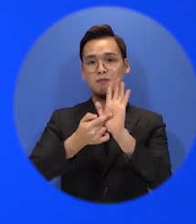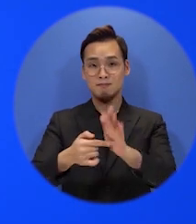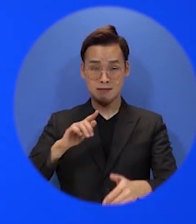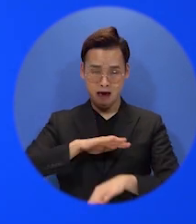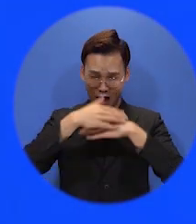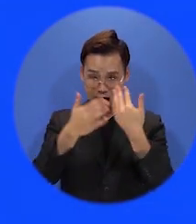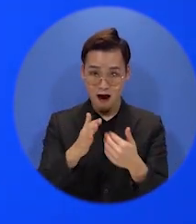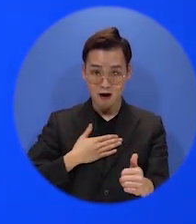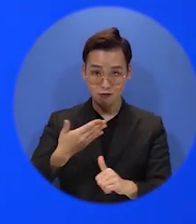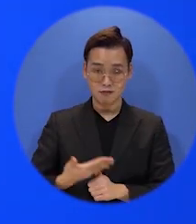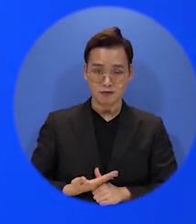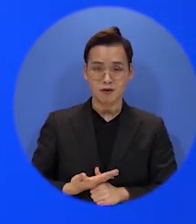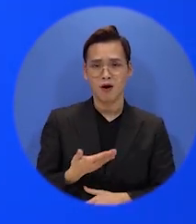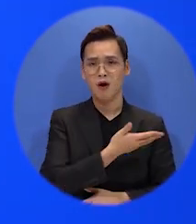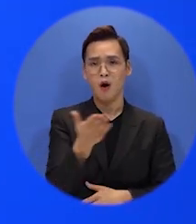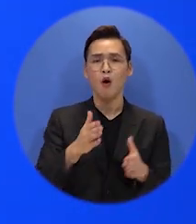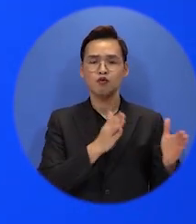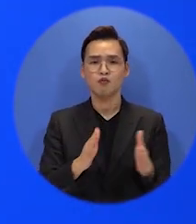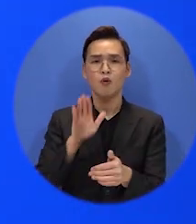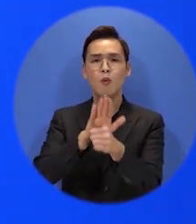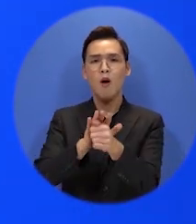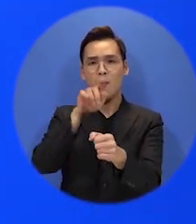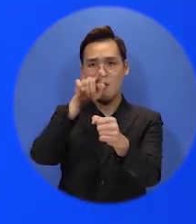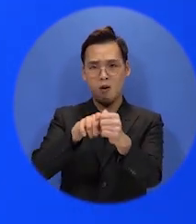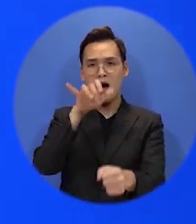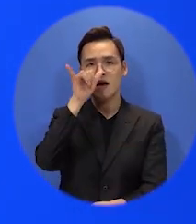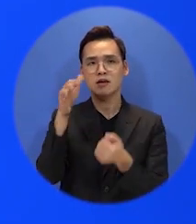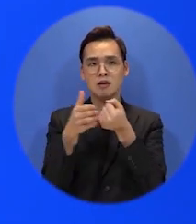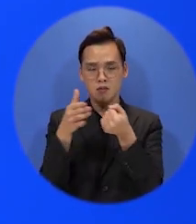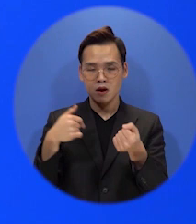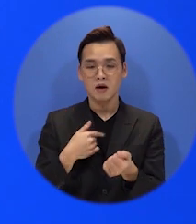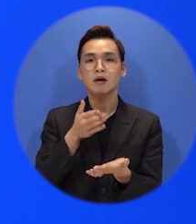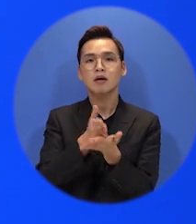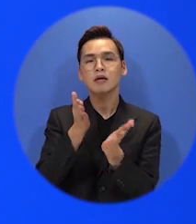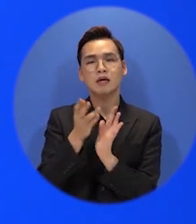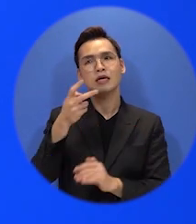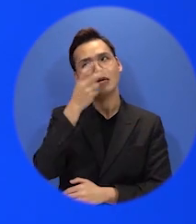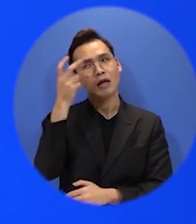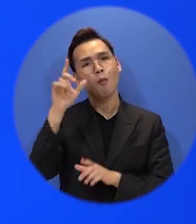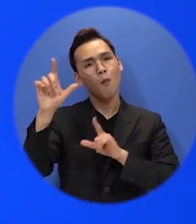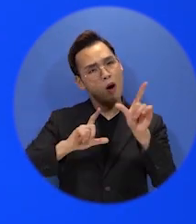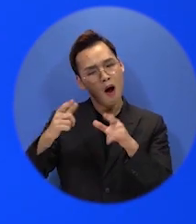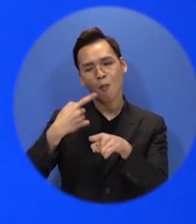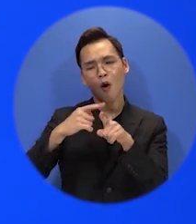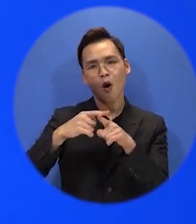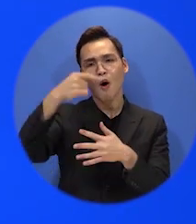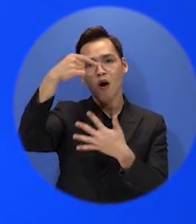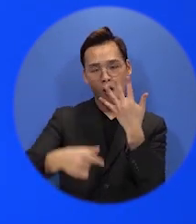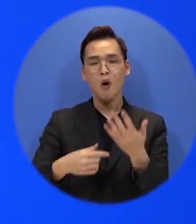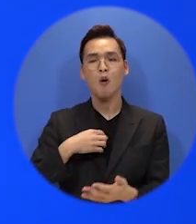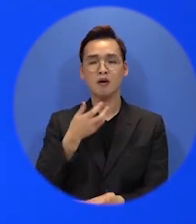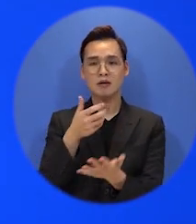알려주시나요? 네, 그렇습니다. 저희는 여러분들의 준비를 돕기 위해서 모집 단위별 인재상과 평가 관련 주요 사항이라는